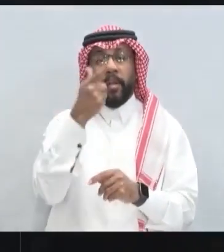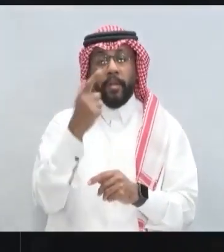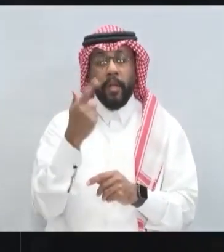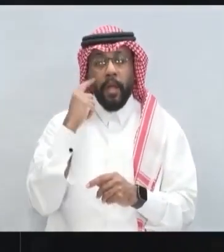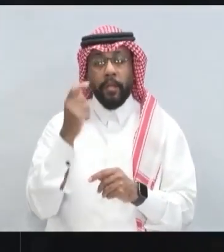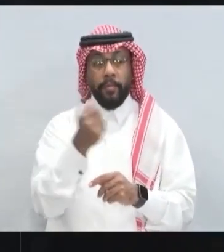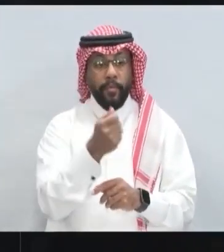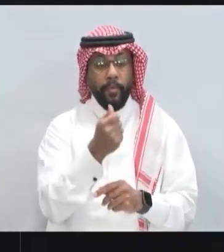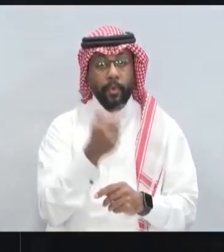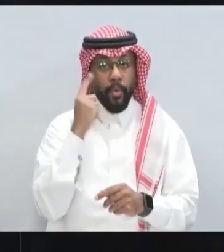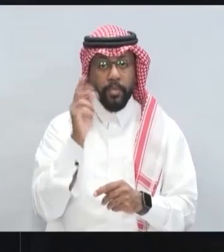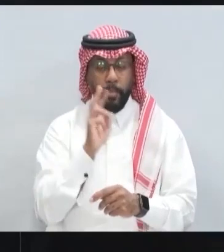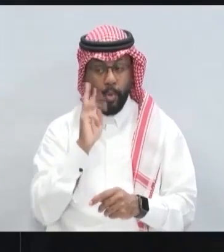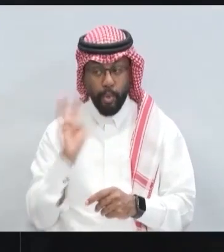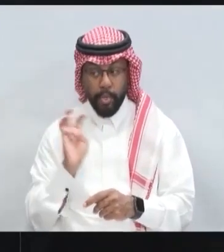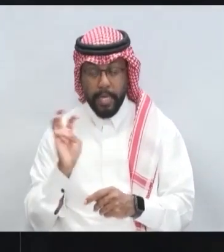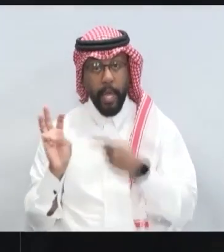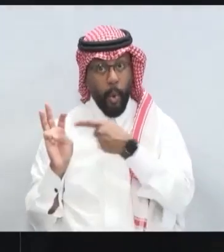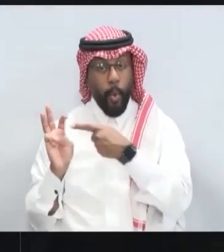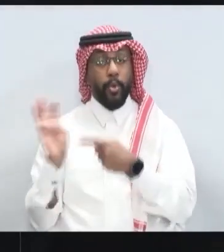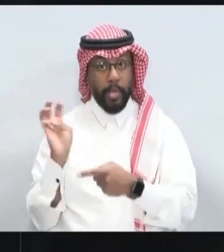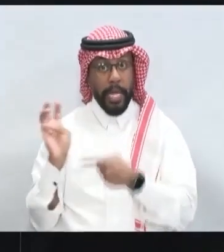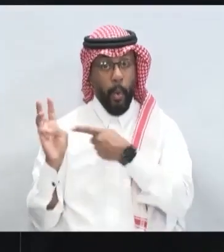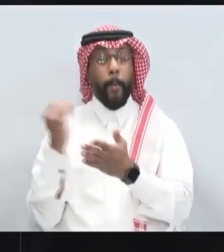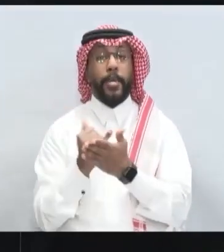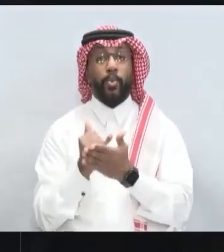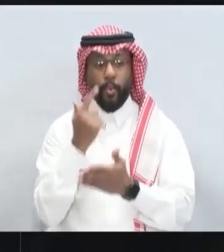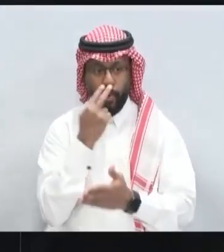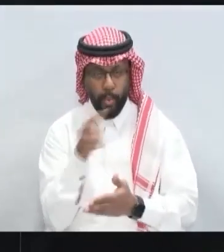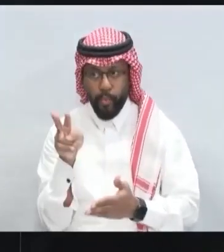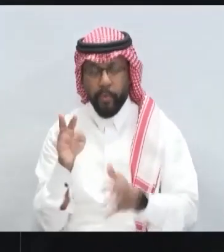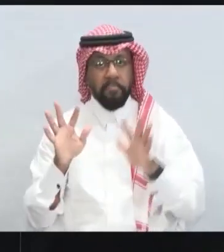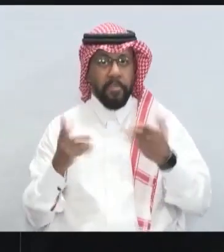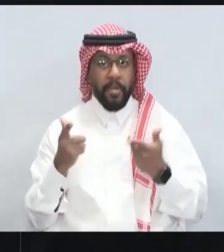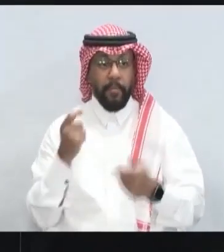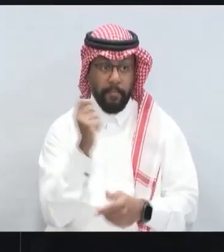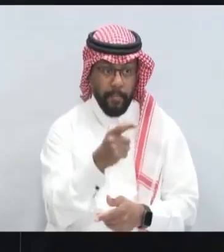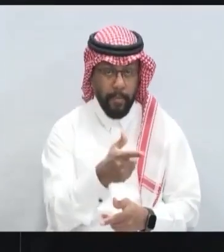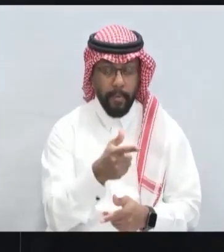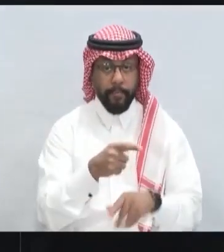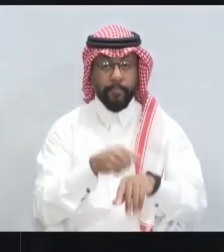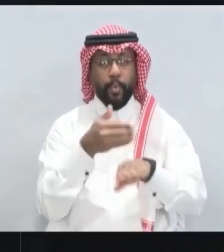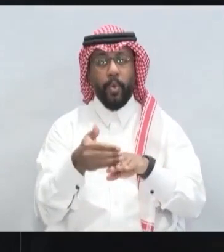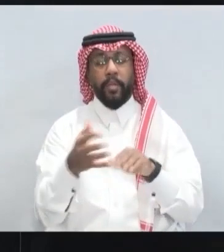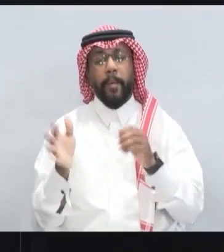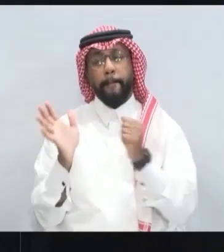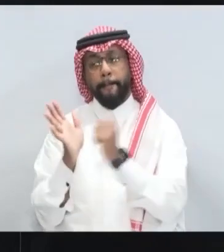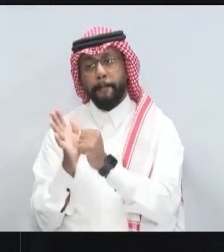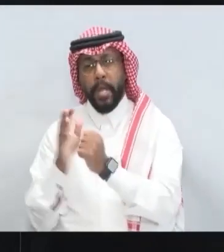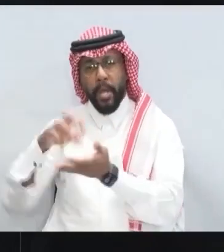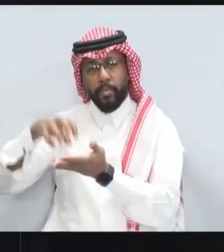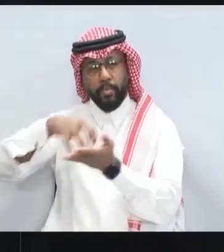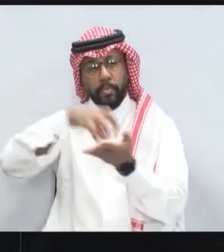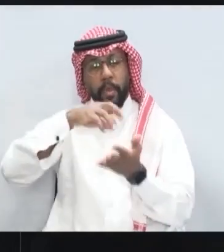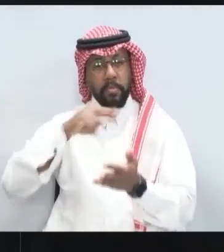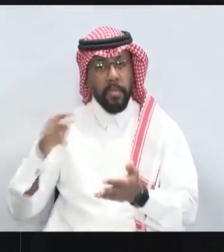غيرها بحسب ما تراها الشركه ولكن الاصول الثابته او اصول طو الاجل ذكرنا هي المباني والمعدات وغيرها